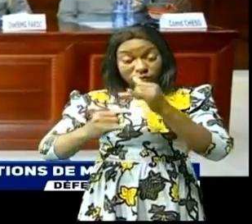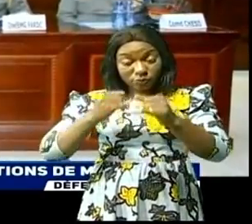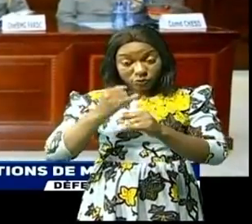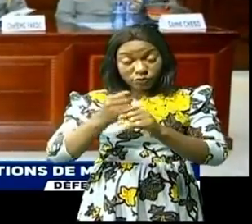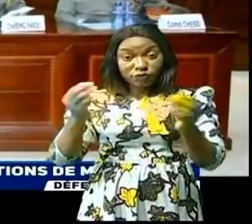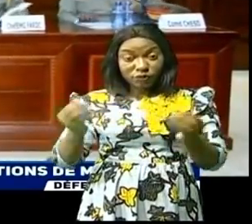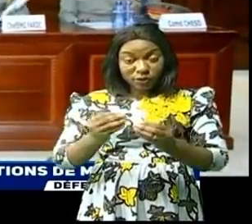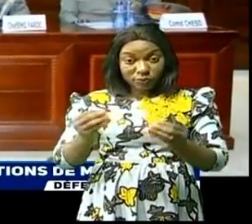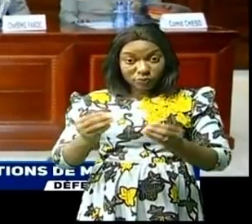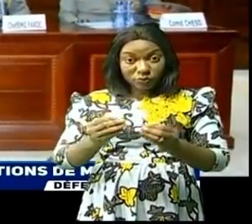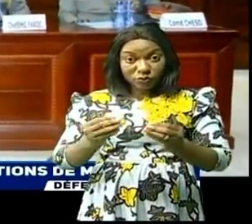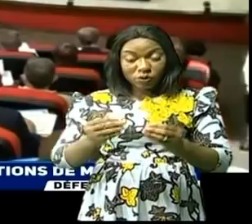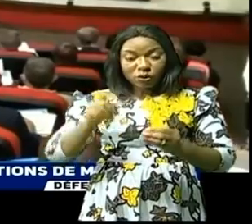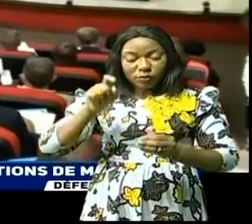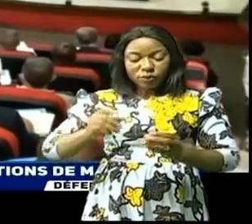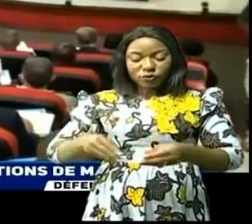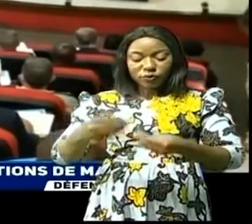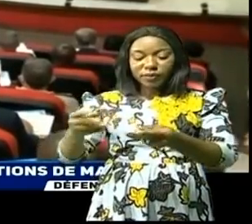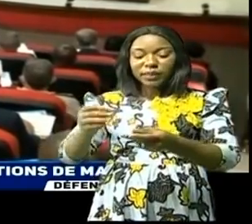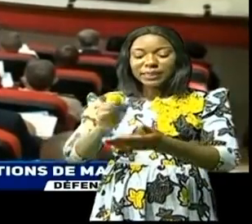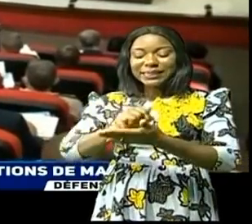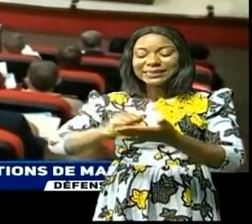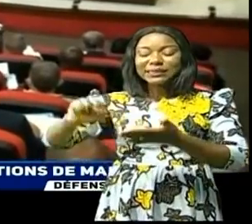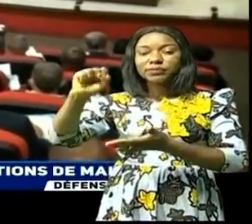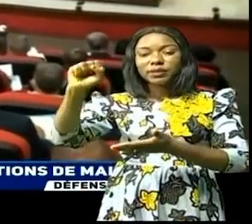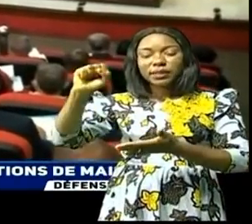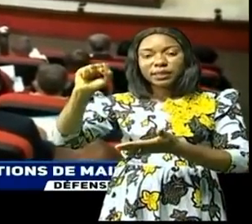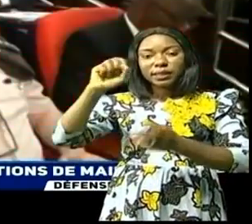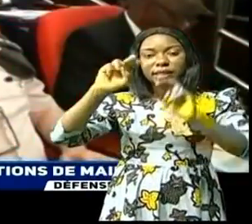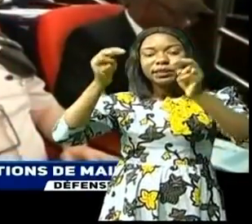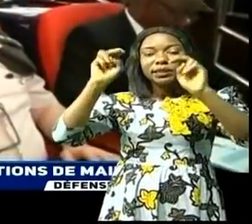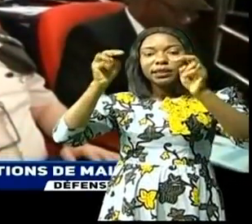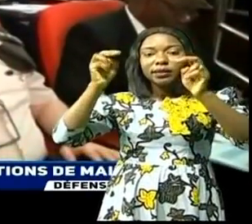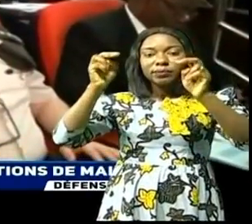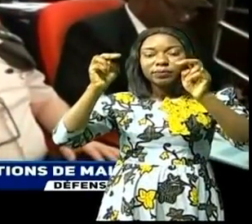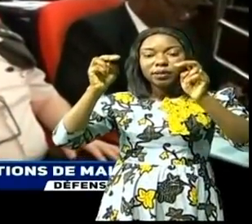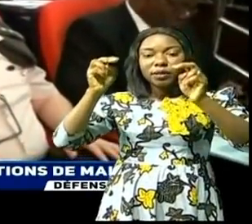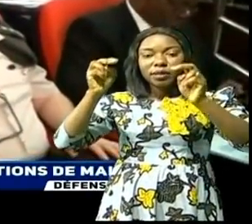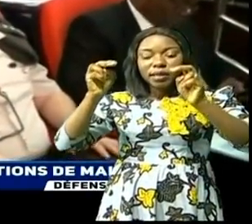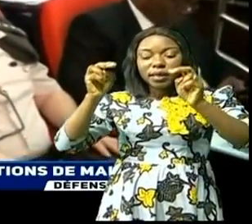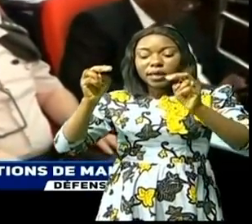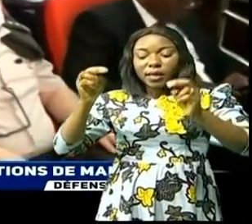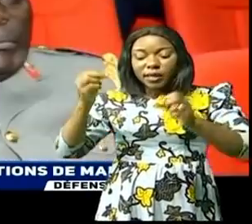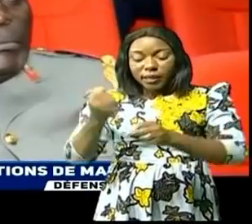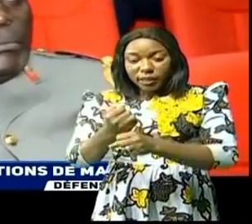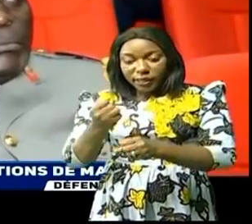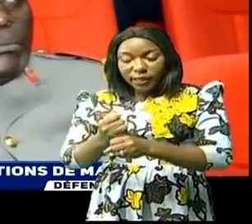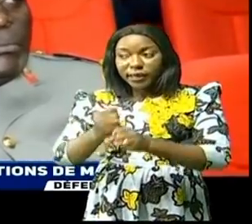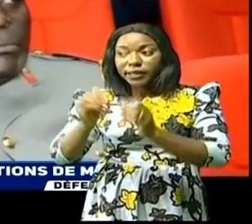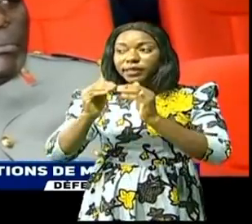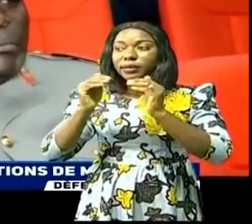dans ces contextes qu'il faut placer ce séminaire sur le thème « Les opérations de paix onusiennes face au défi de